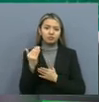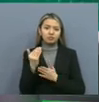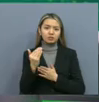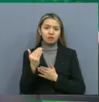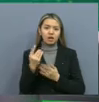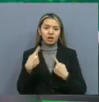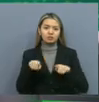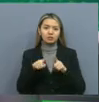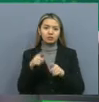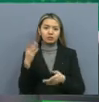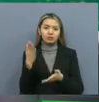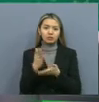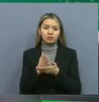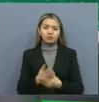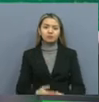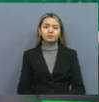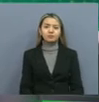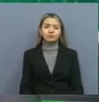үйірме жұмыс істеуде.